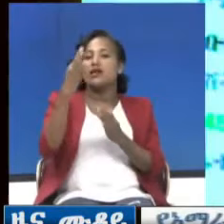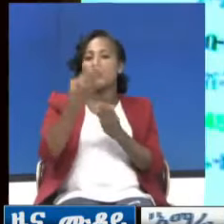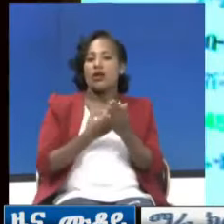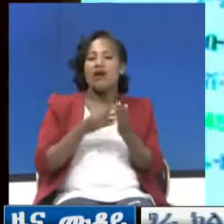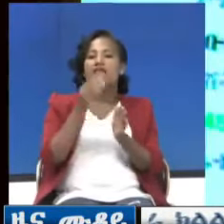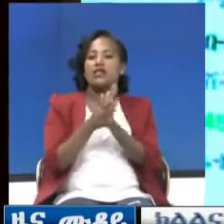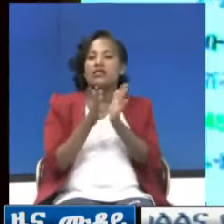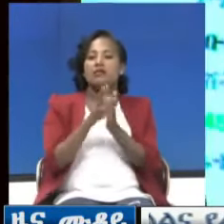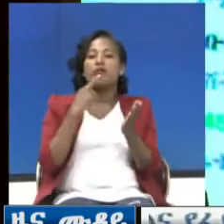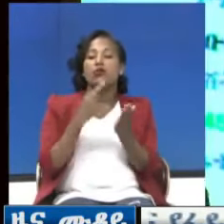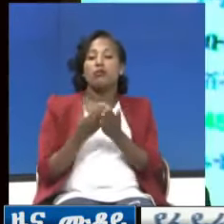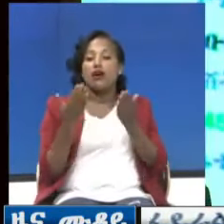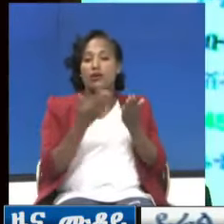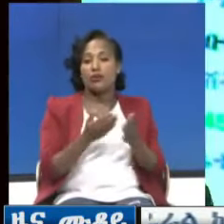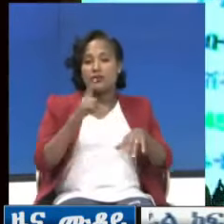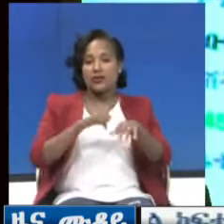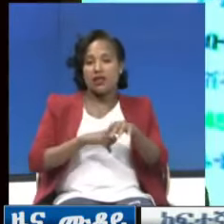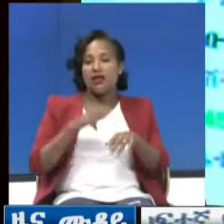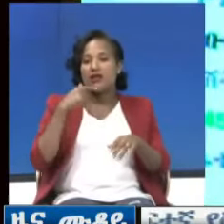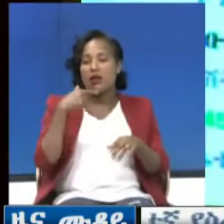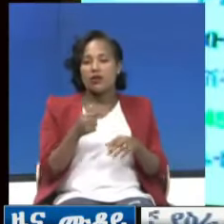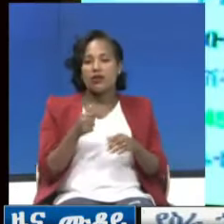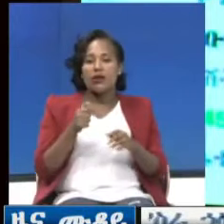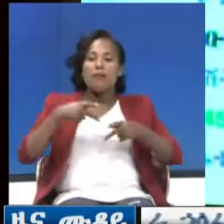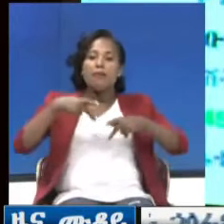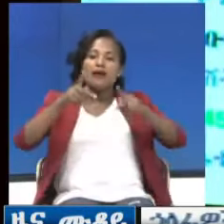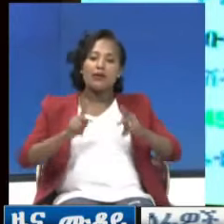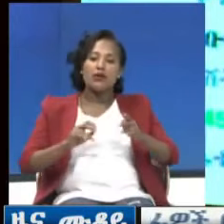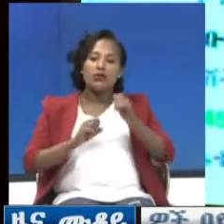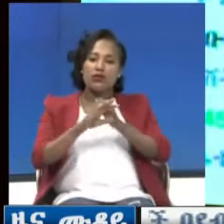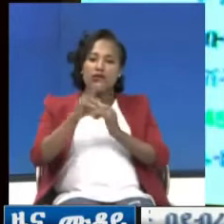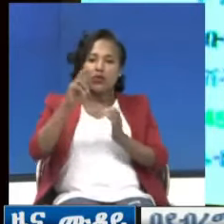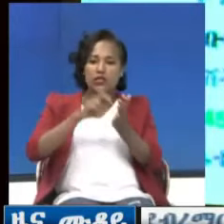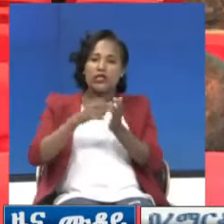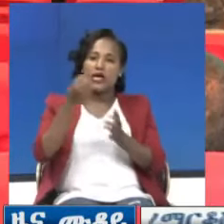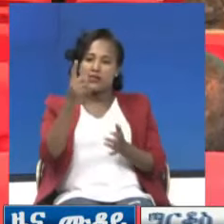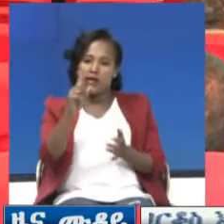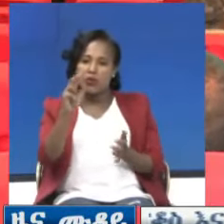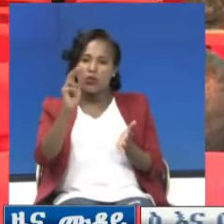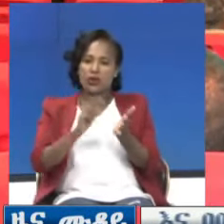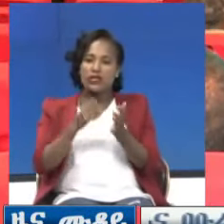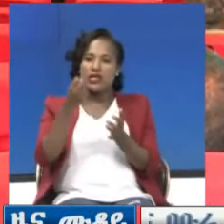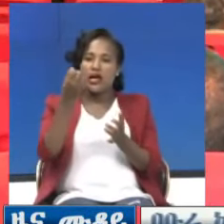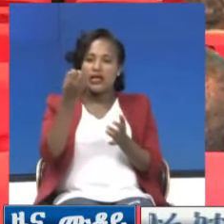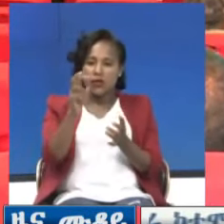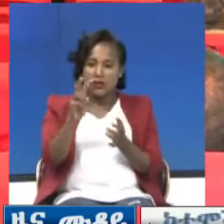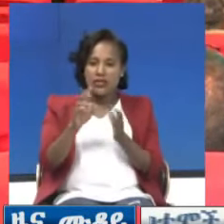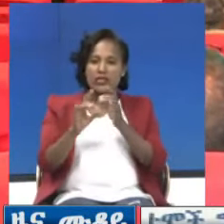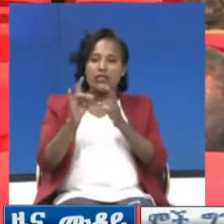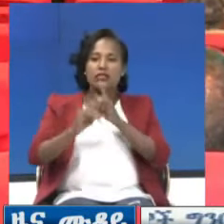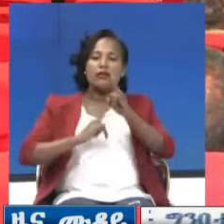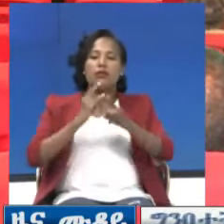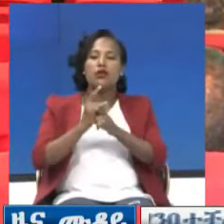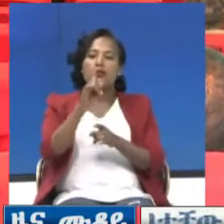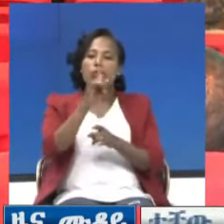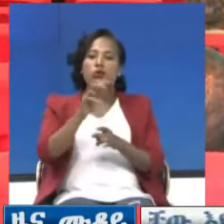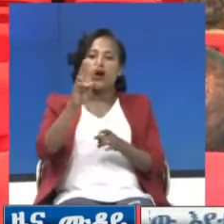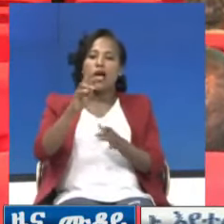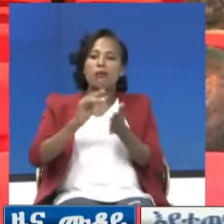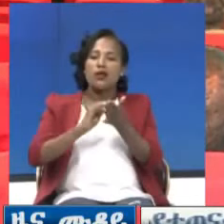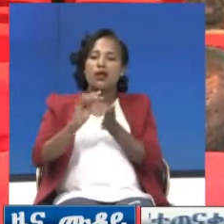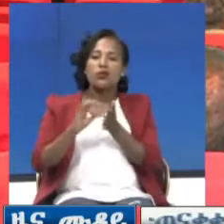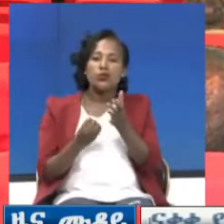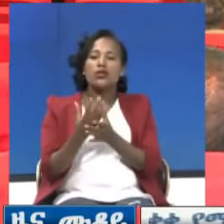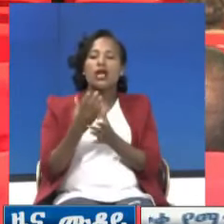አፈጻጸም ሪፖርትን ባቀረቡበት ወቅት እንዳሉት በግብርናው ዘርፍ በ2011-2012 የመኸር ምርት ዘመን 120 ሚሊዮን ኩንታል ምርት